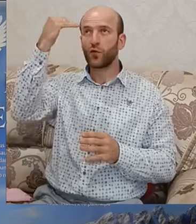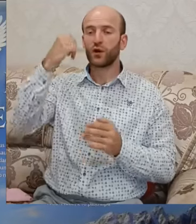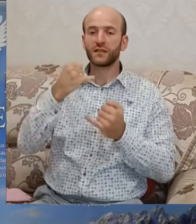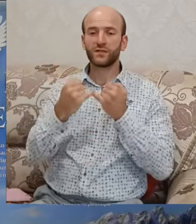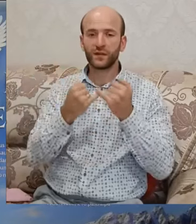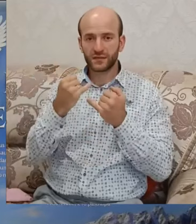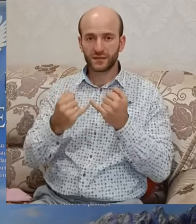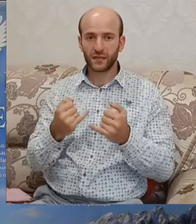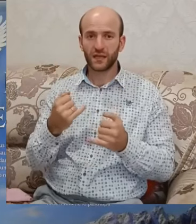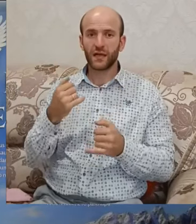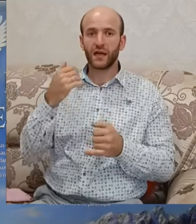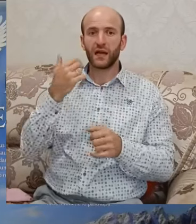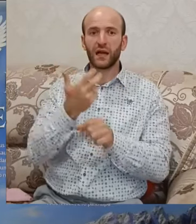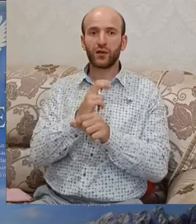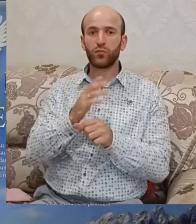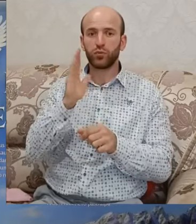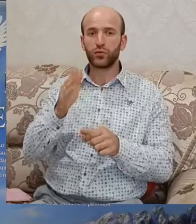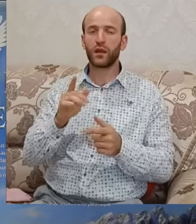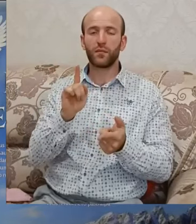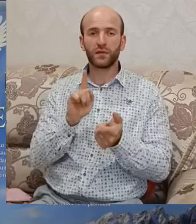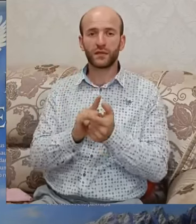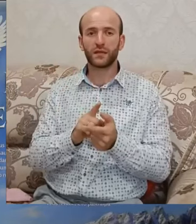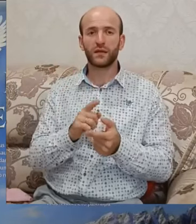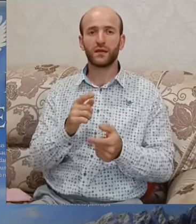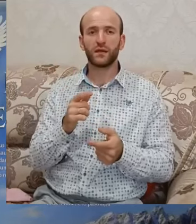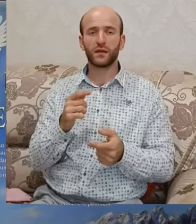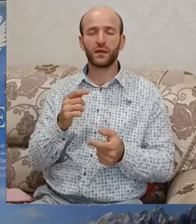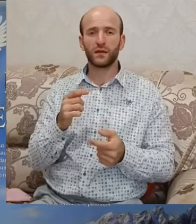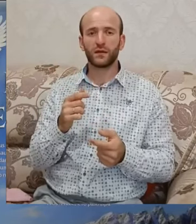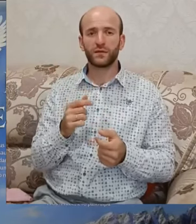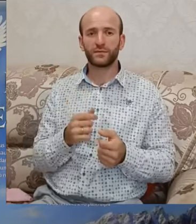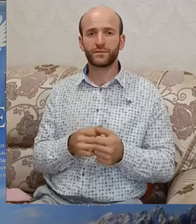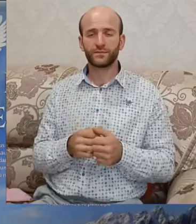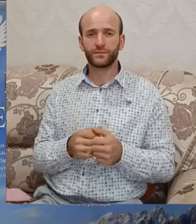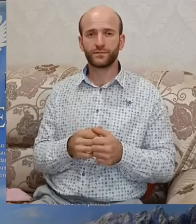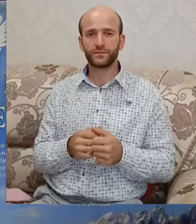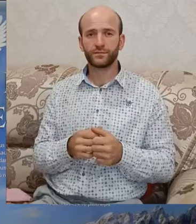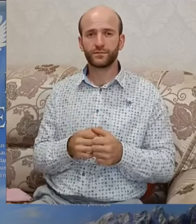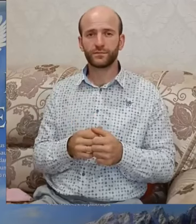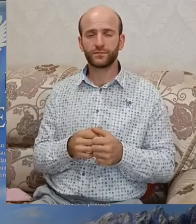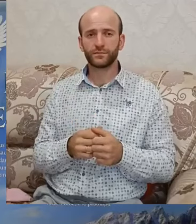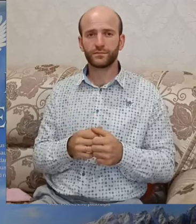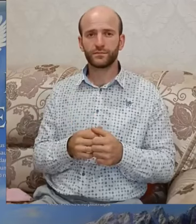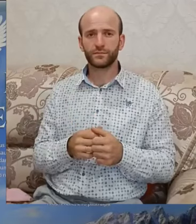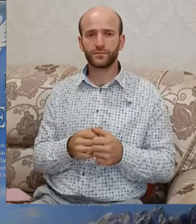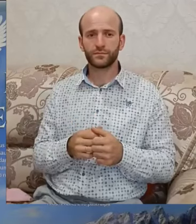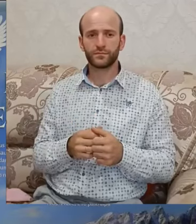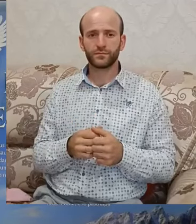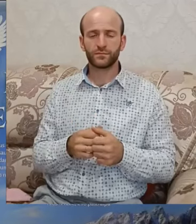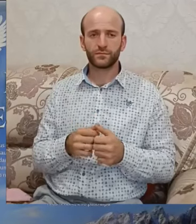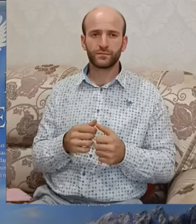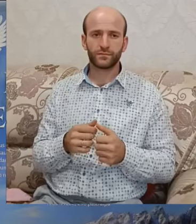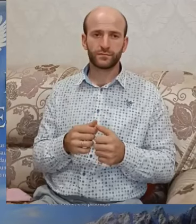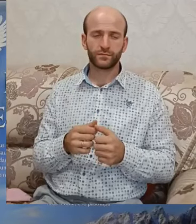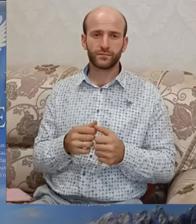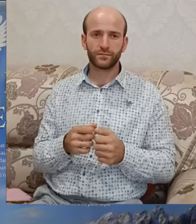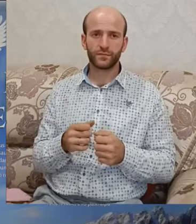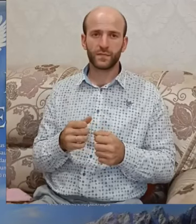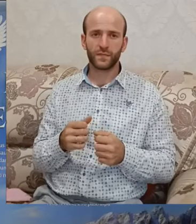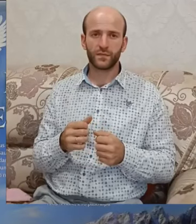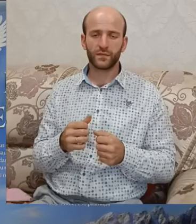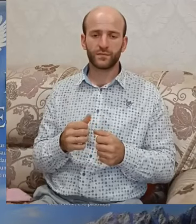часть этого гена, и имеет успех в том, для чего Бог послал. Ir Dievo žodis sako, kad grūdas